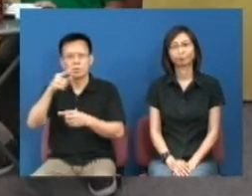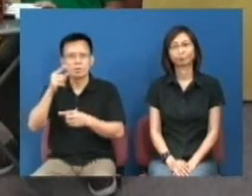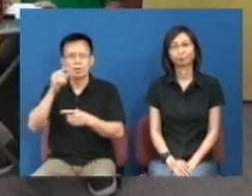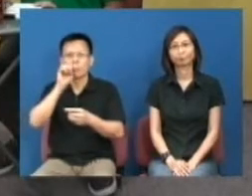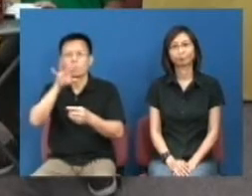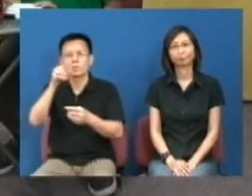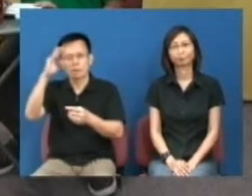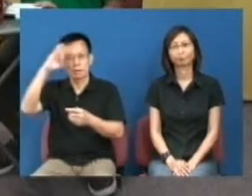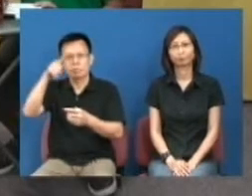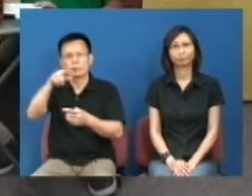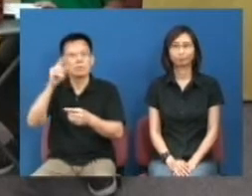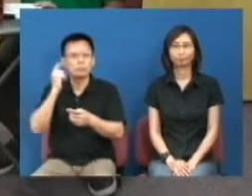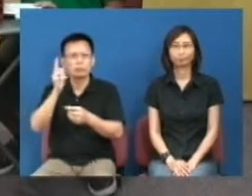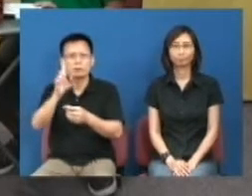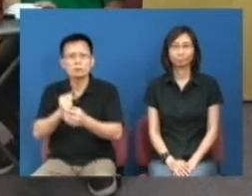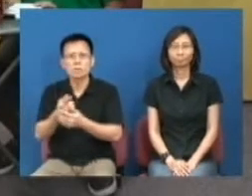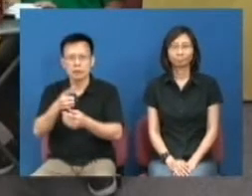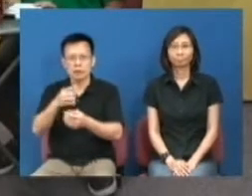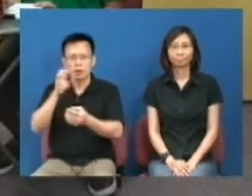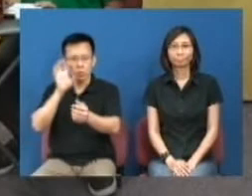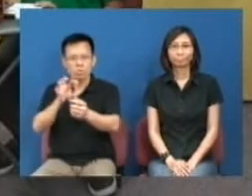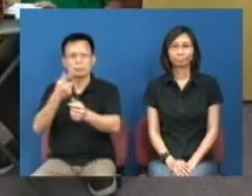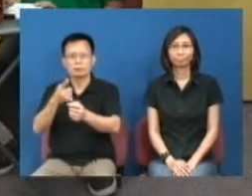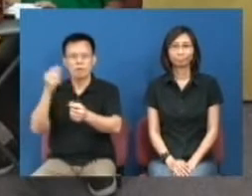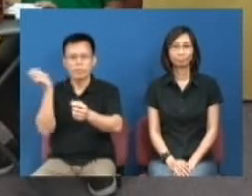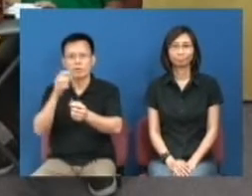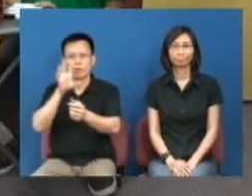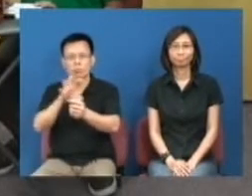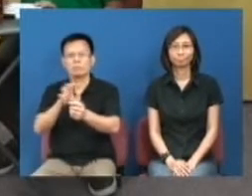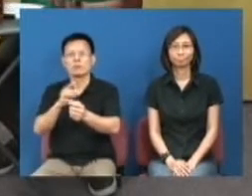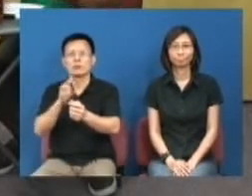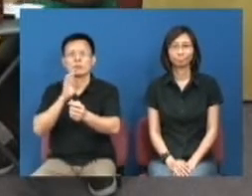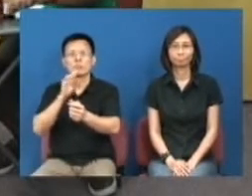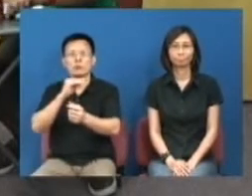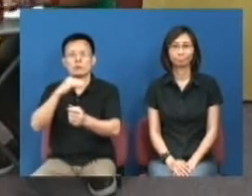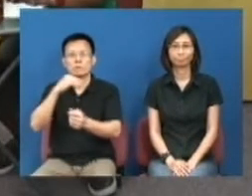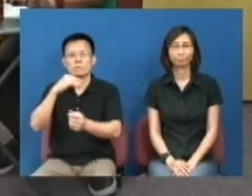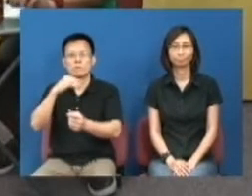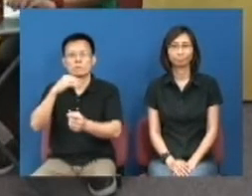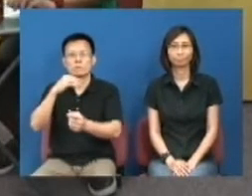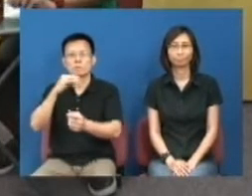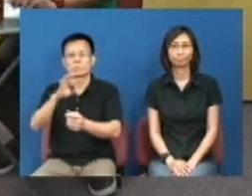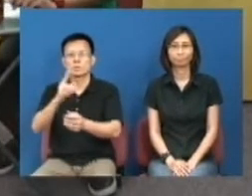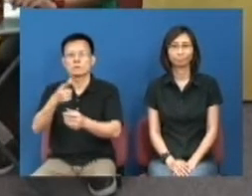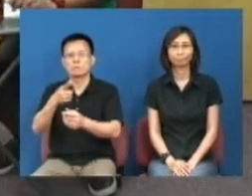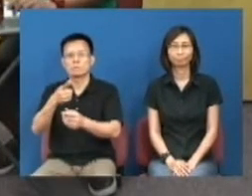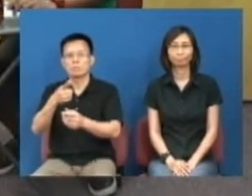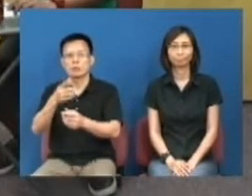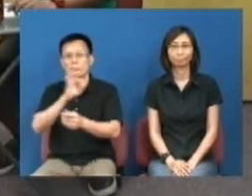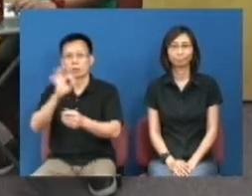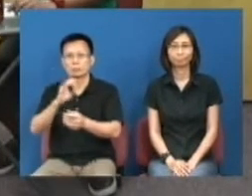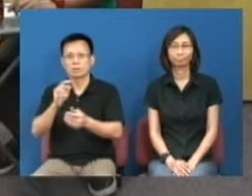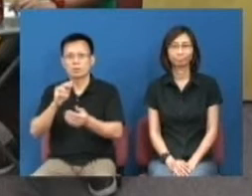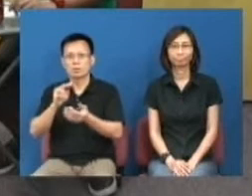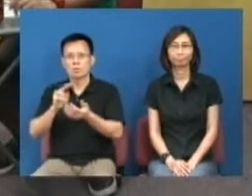樣，你如果是高就高，不高就不高，如果不是可能就不給擔保了，就逼他到底舉